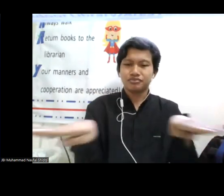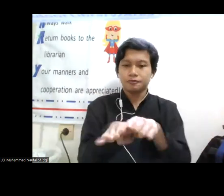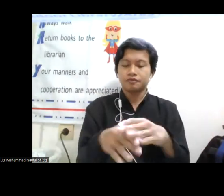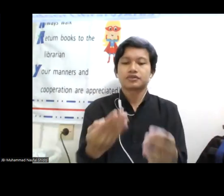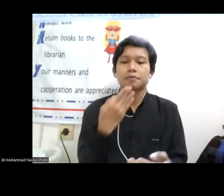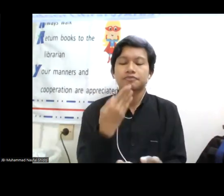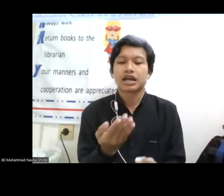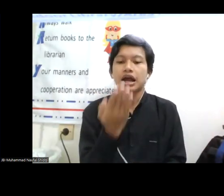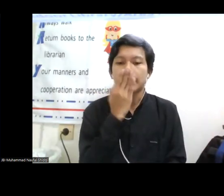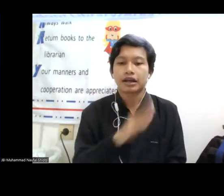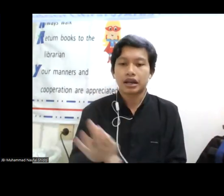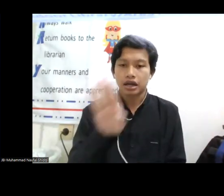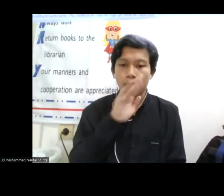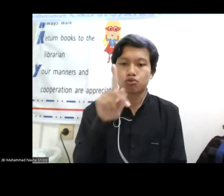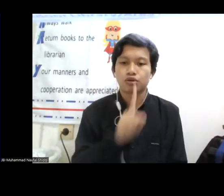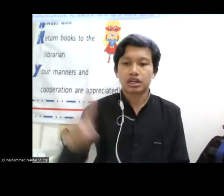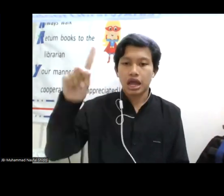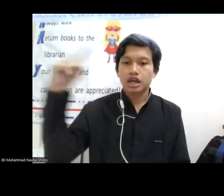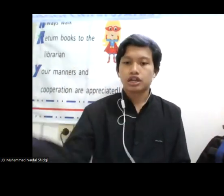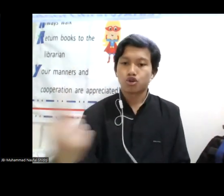bacaan habda Alhamdulillah